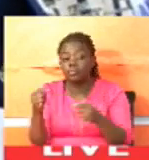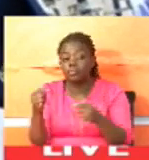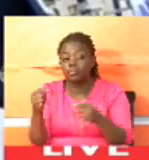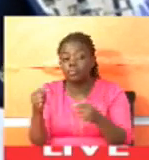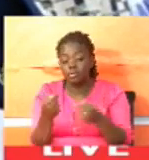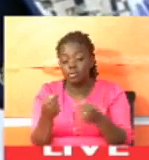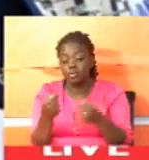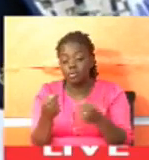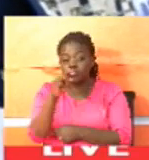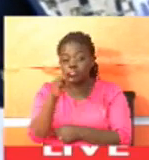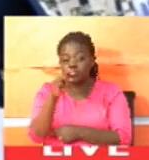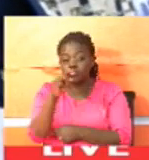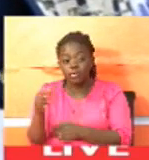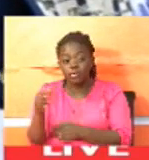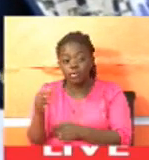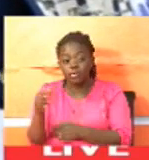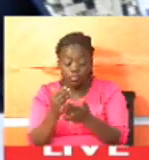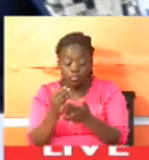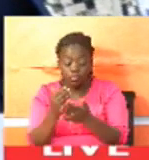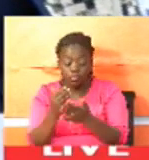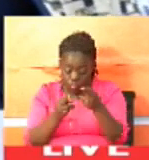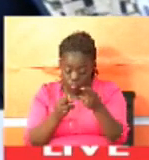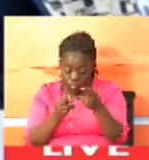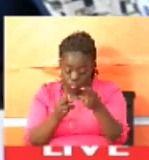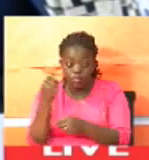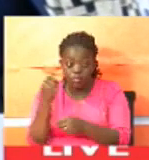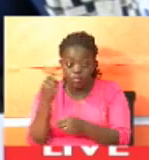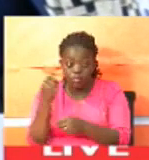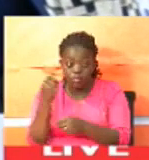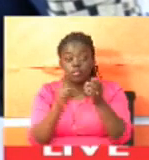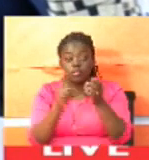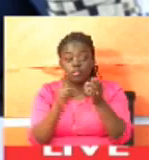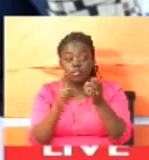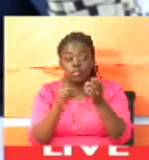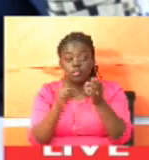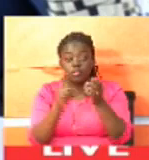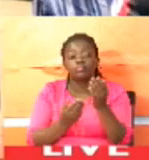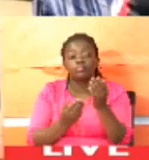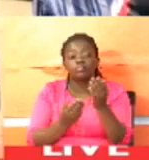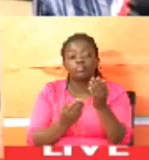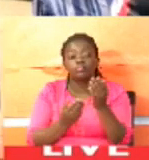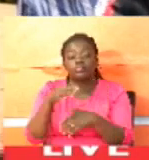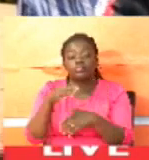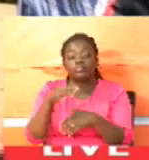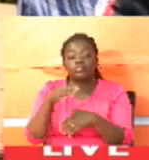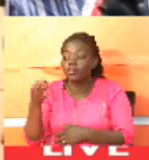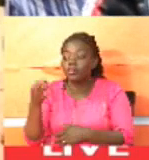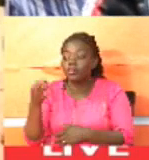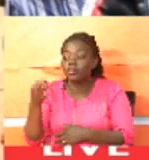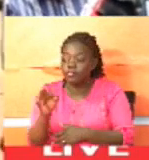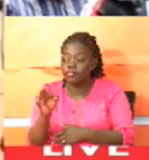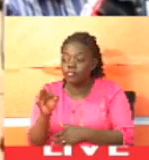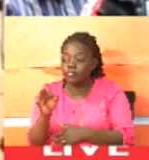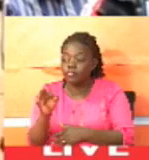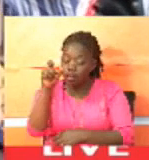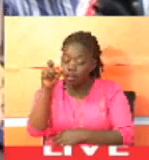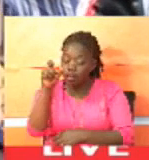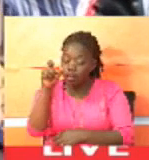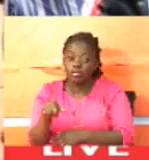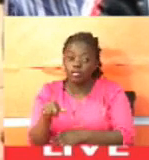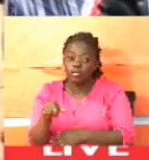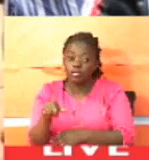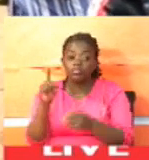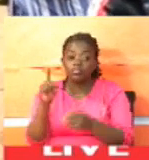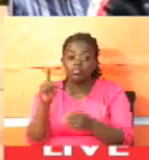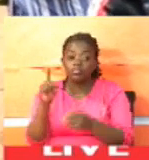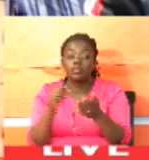bano n'abasaba okuba abeetoowaze nga lwe bagenda okuganyulwa mu buweereza bwabwe. Bw'oba ng'ogenda omuntu n'okufuna